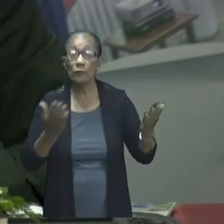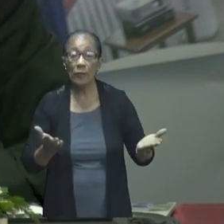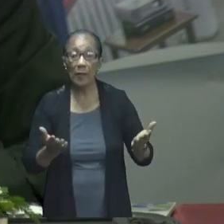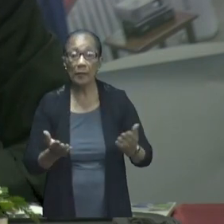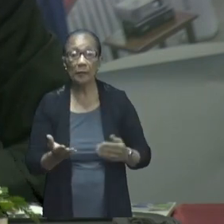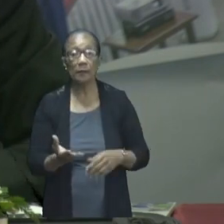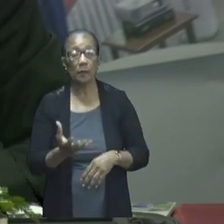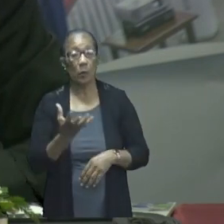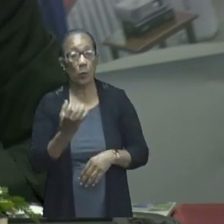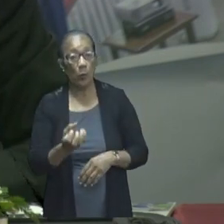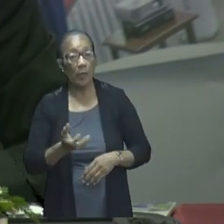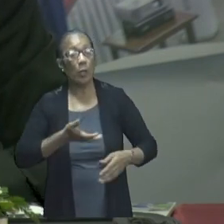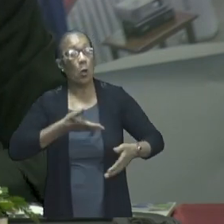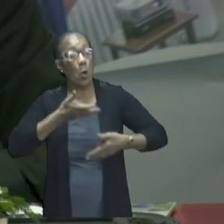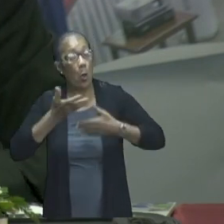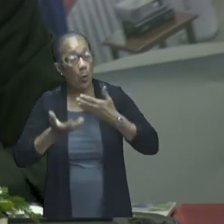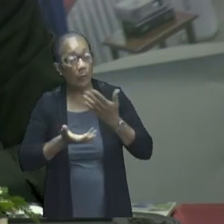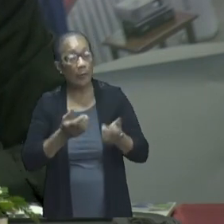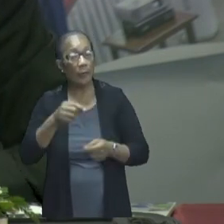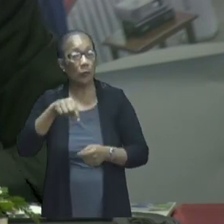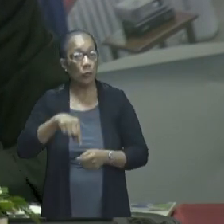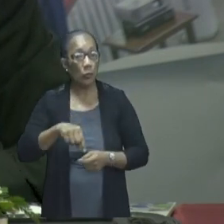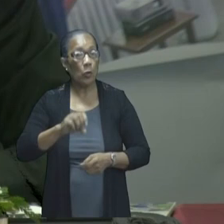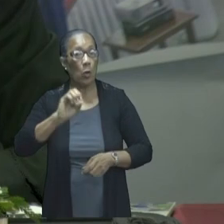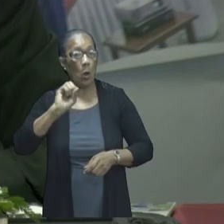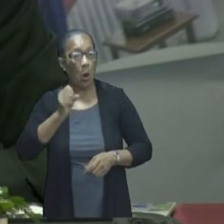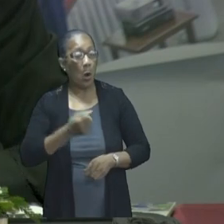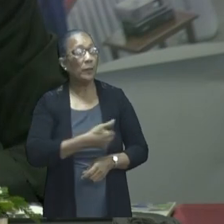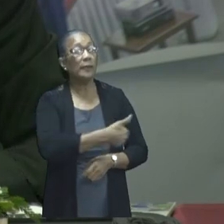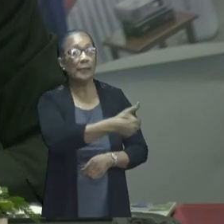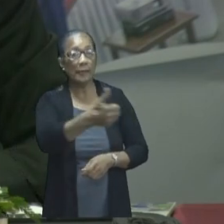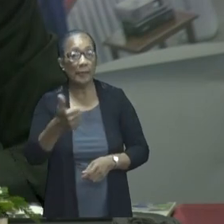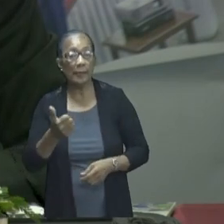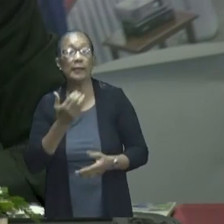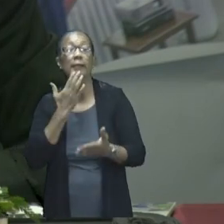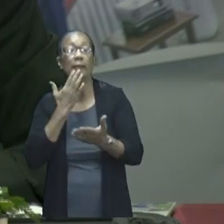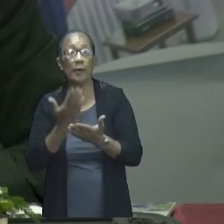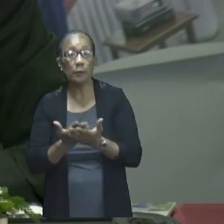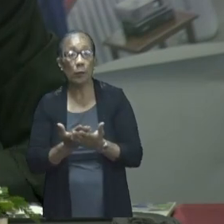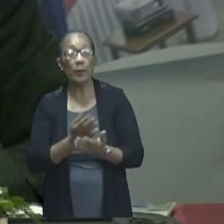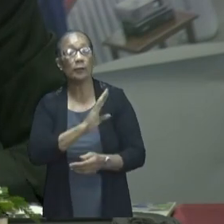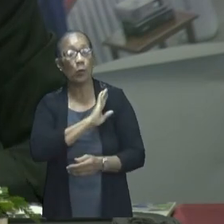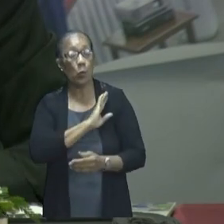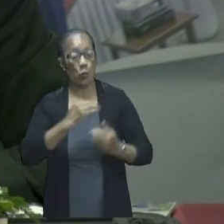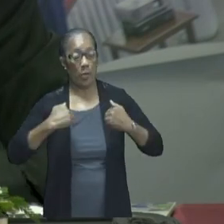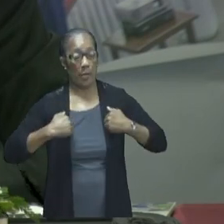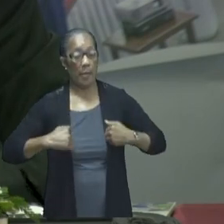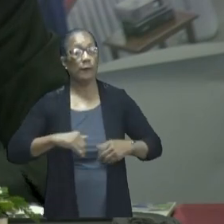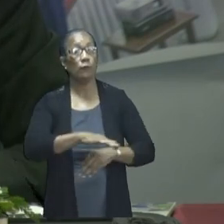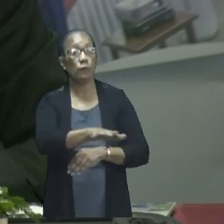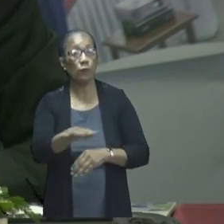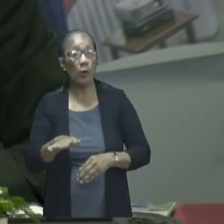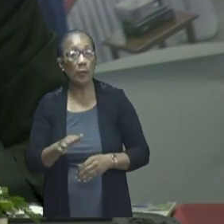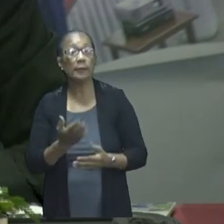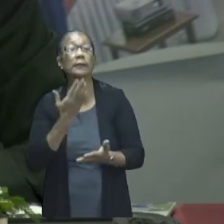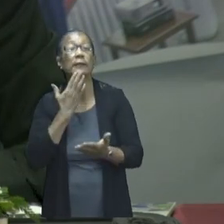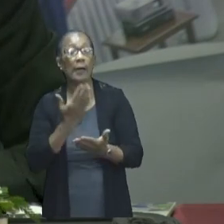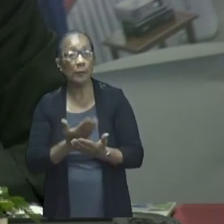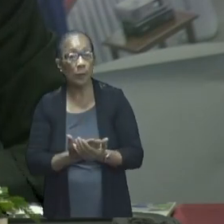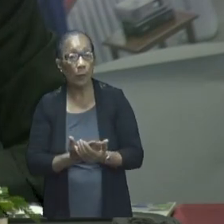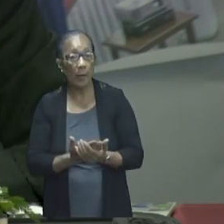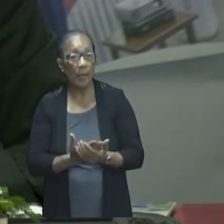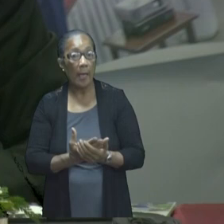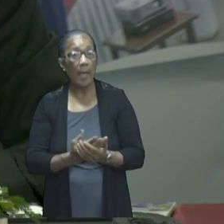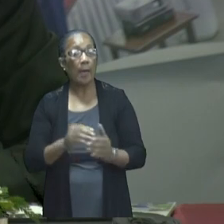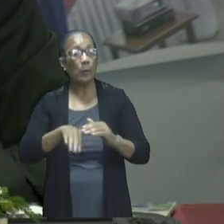wil gebruik maken van de gelegenheid om ook was een ieder te bedanken ontworpen we dan kunnen we hebben als slogan